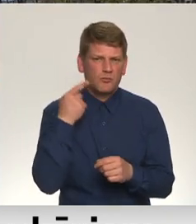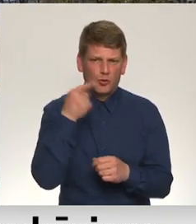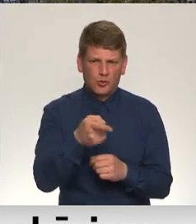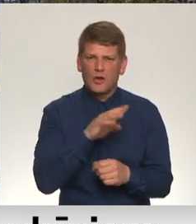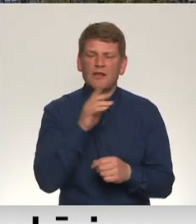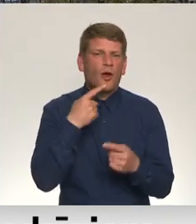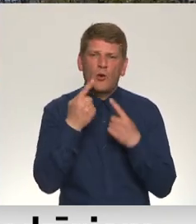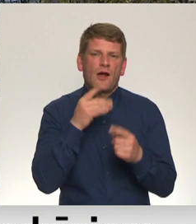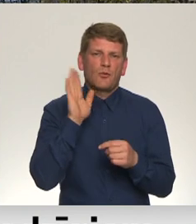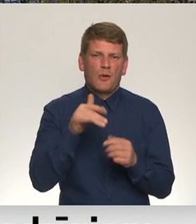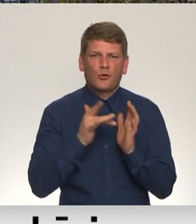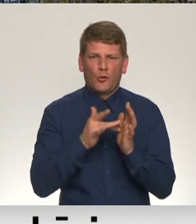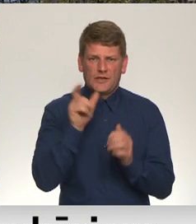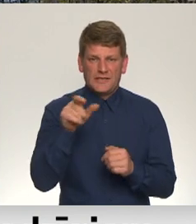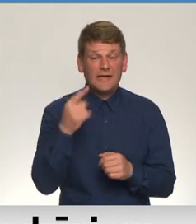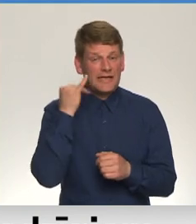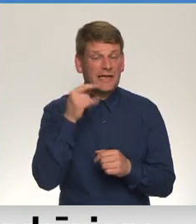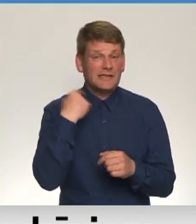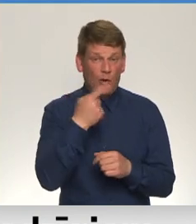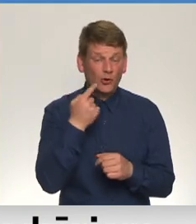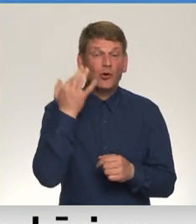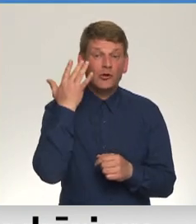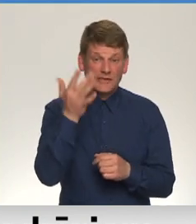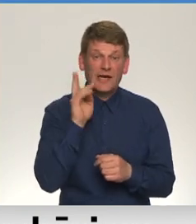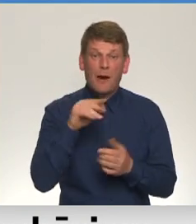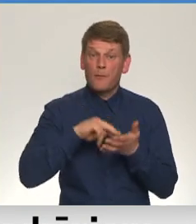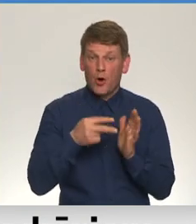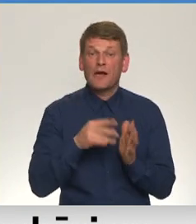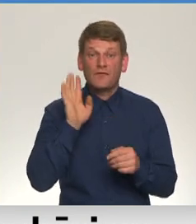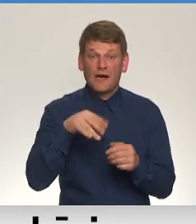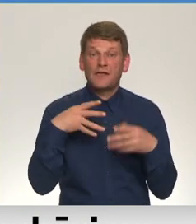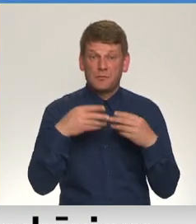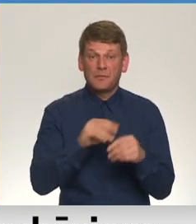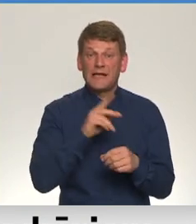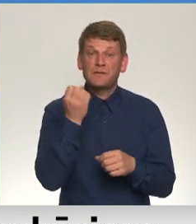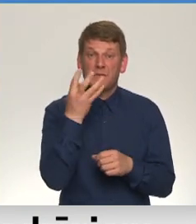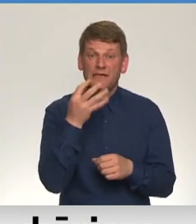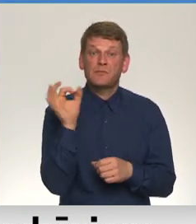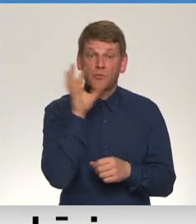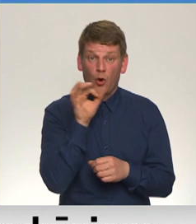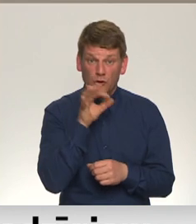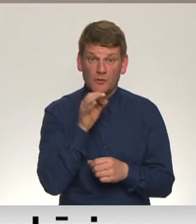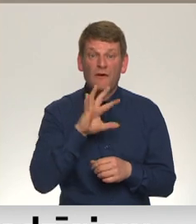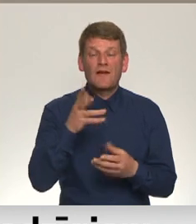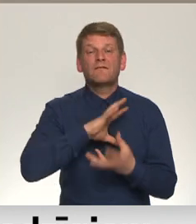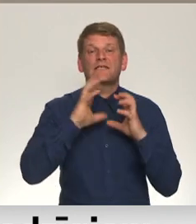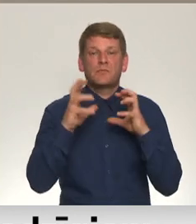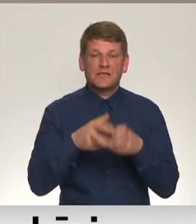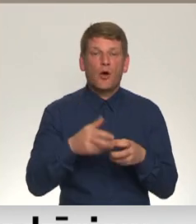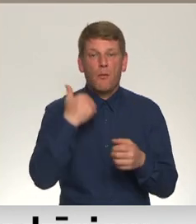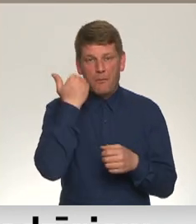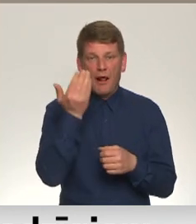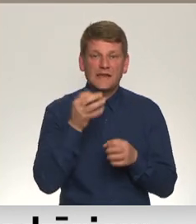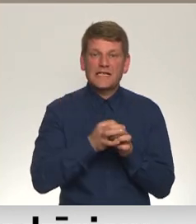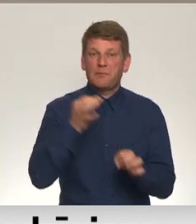par turistiem. Idejas autori ļoti cer, ka projektu varēs pabeigt līdz 15. oktobrim, jeb Vispasaules baltās